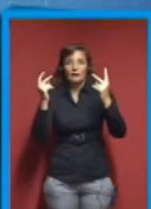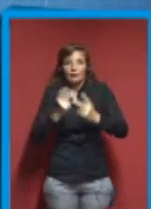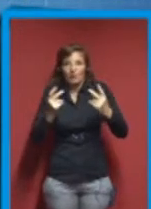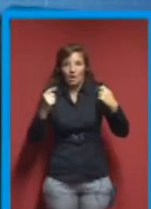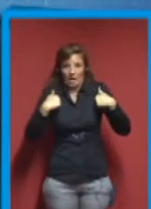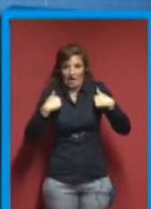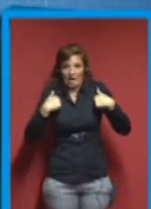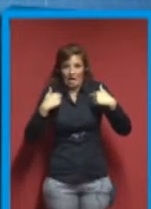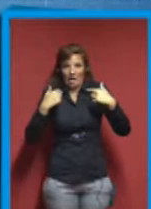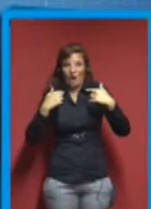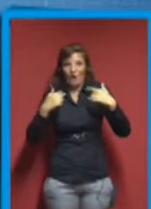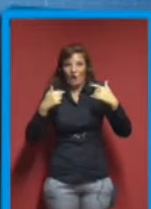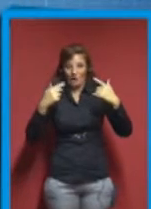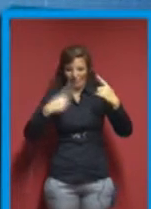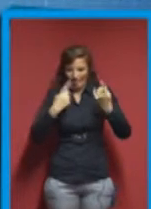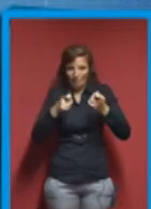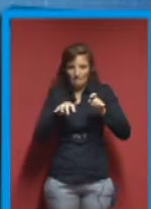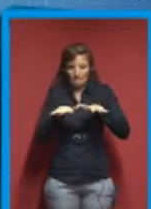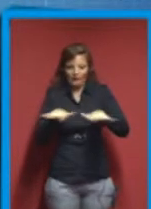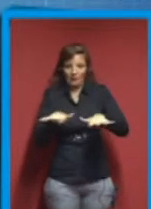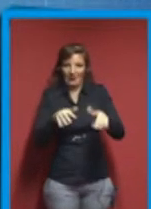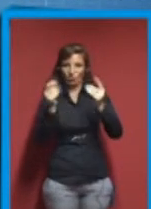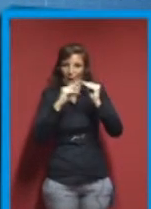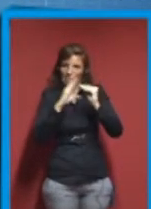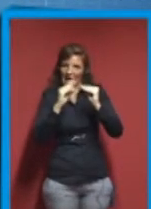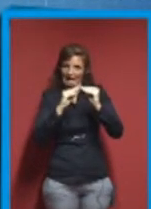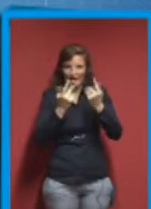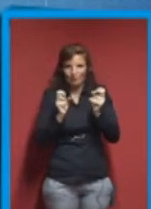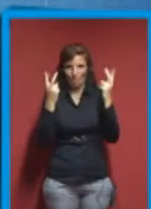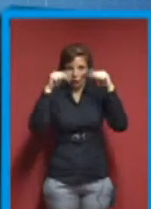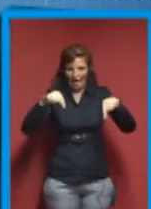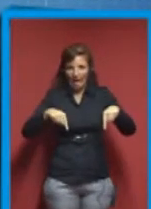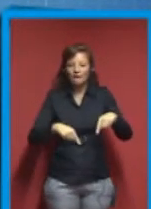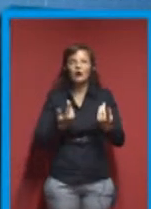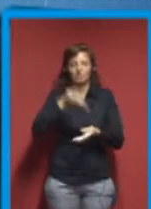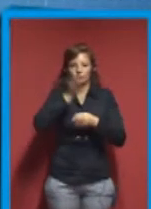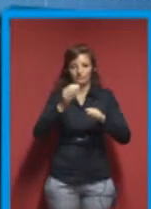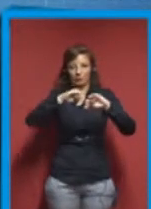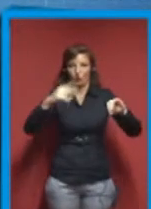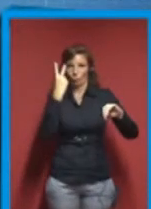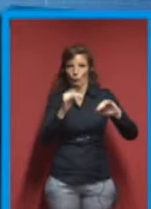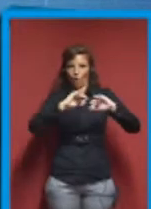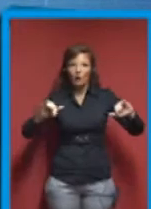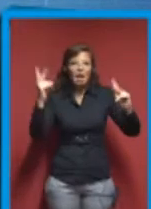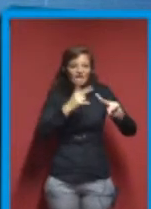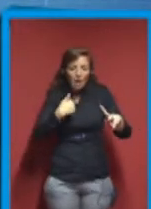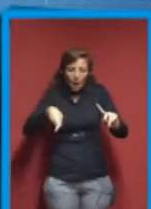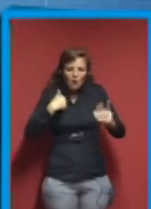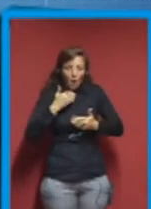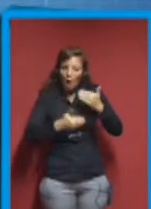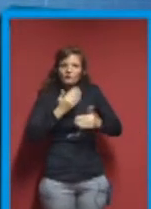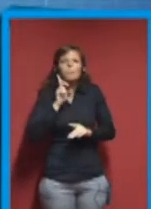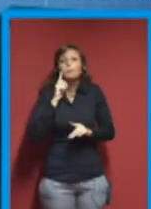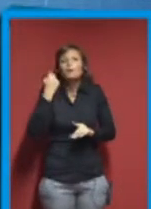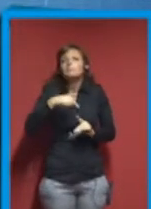io ho suddiviso il movimento dei maker moderni in due fasi. Noi continuiamo a fare le stesse cose che facevamo